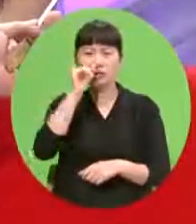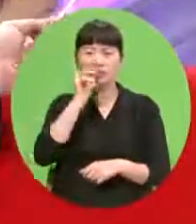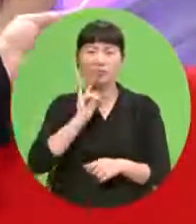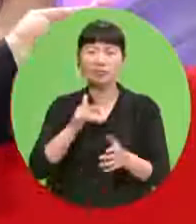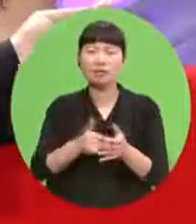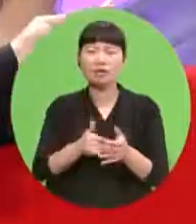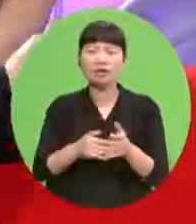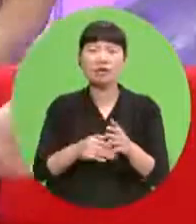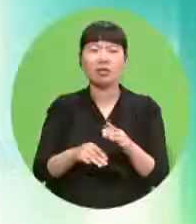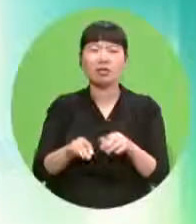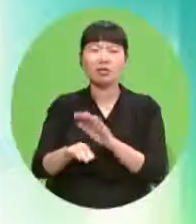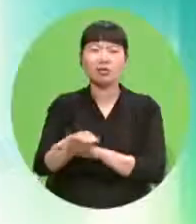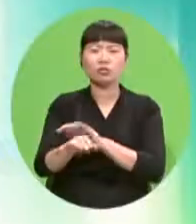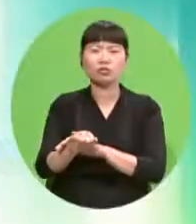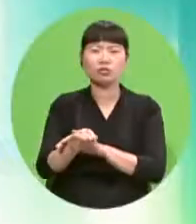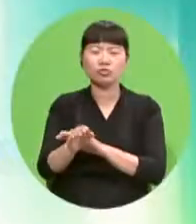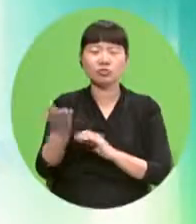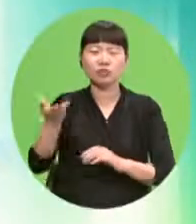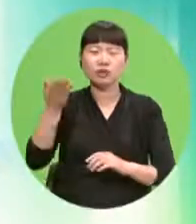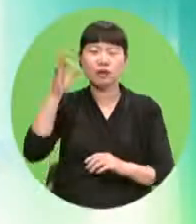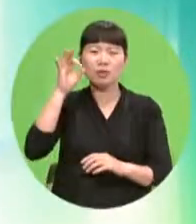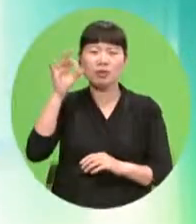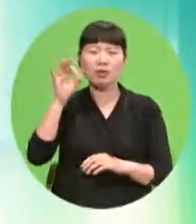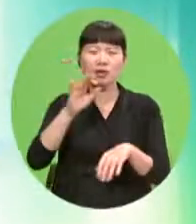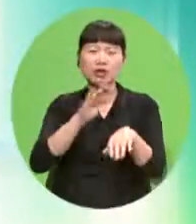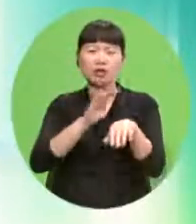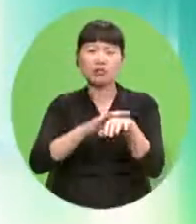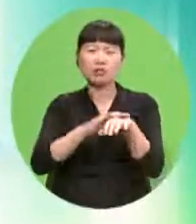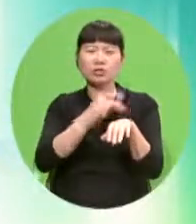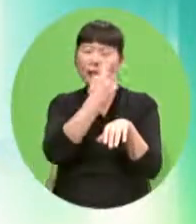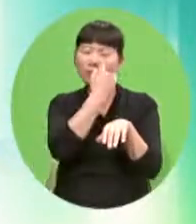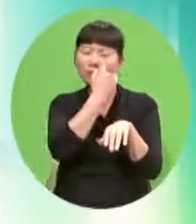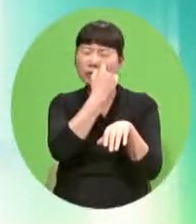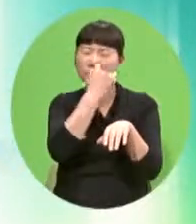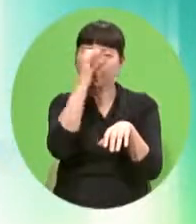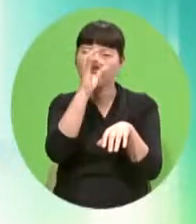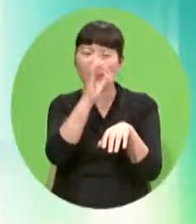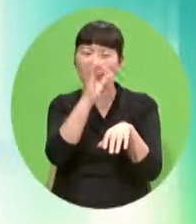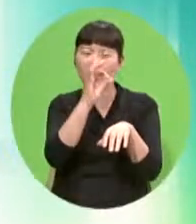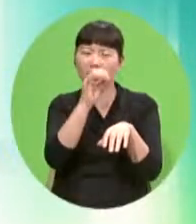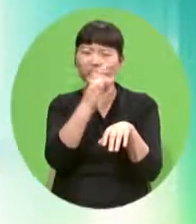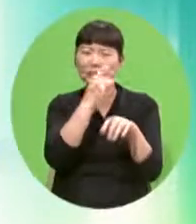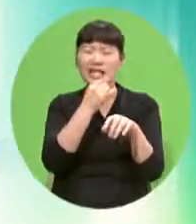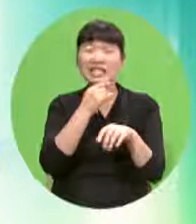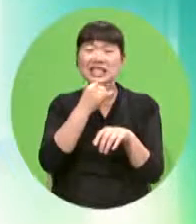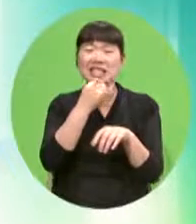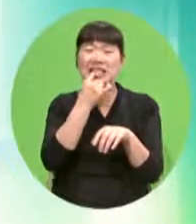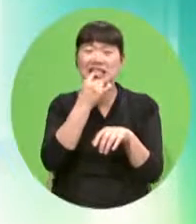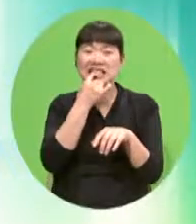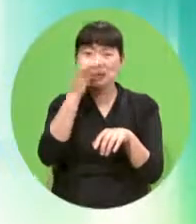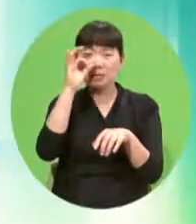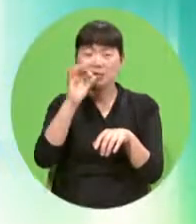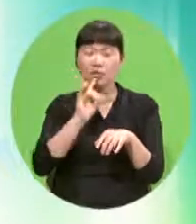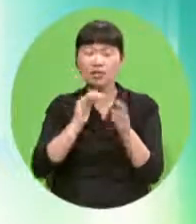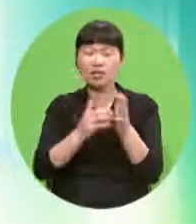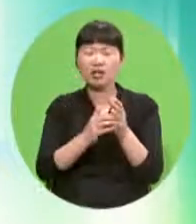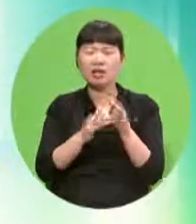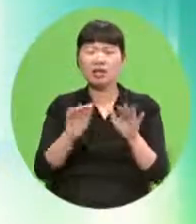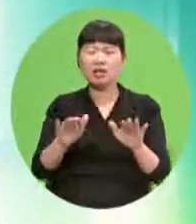있고, 그다음에 우측에 있는 저 어린애의 왼쪽 눈을 좀 봐주십시오. 네, 네. 왼쪽 눈이 뭐가 허옇게 보이죠? 예. 네,